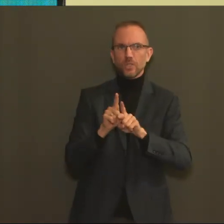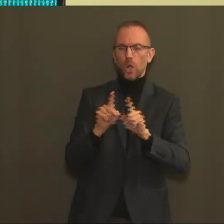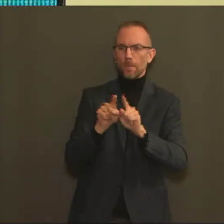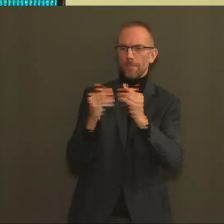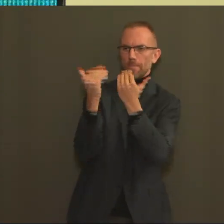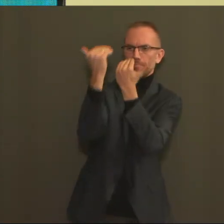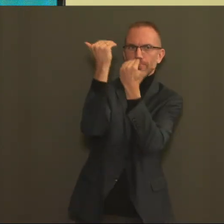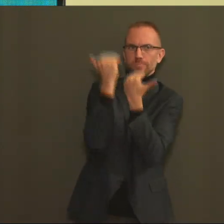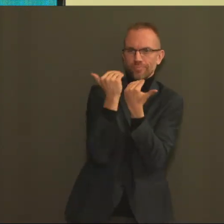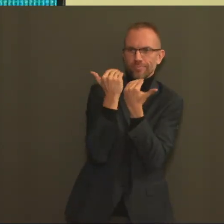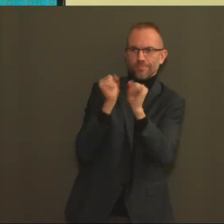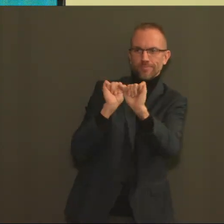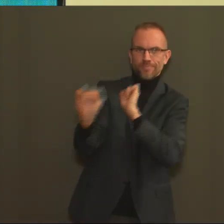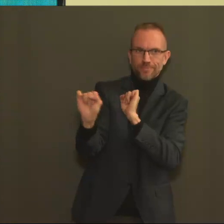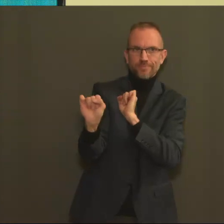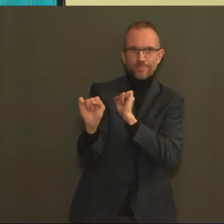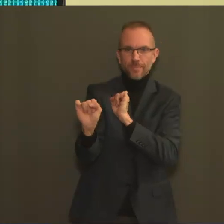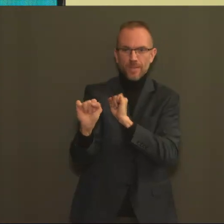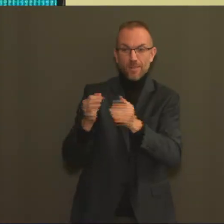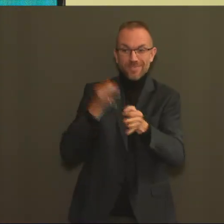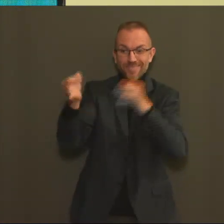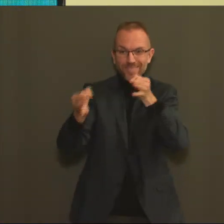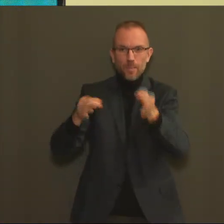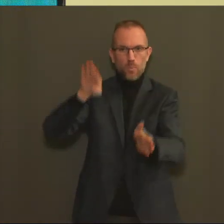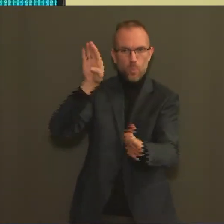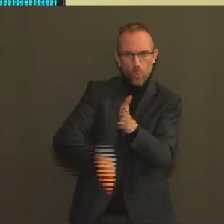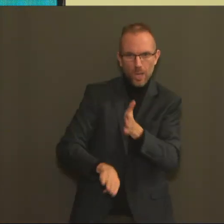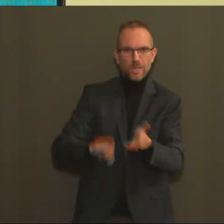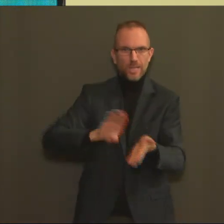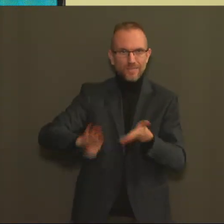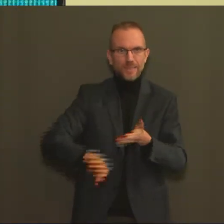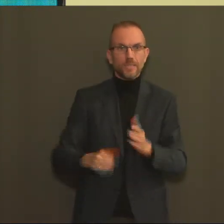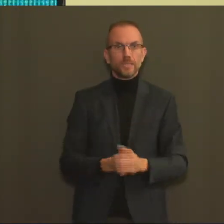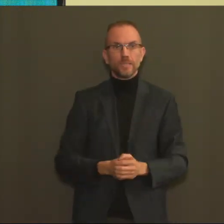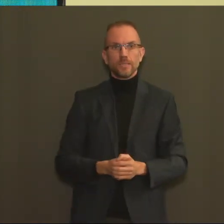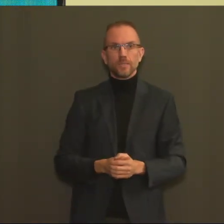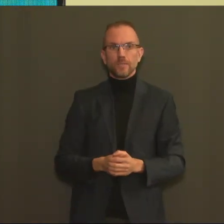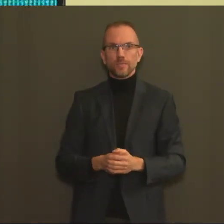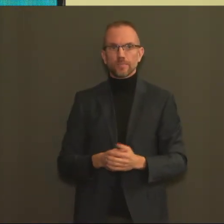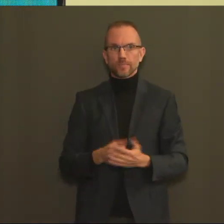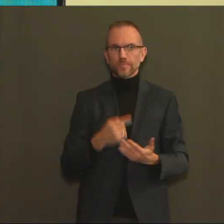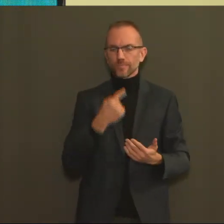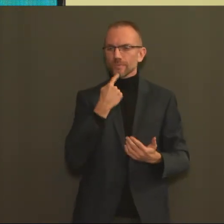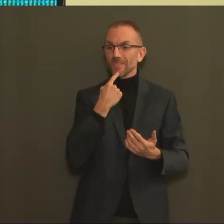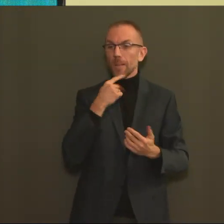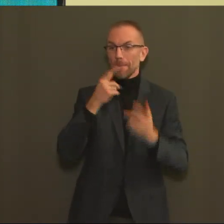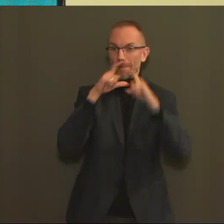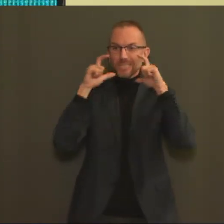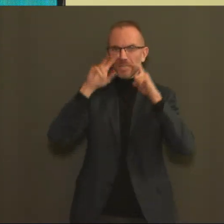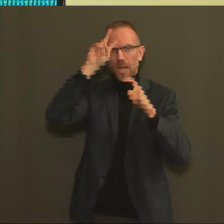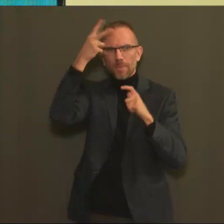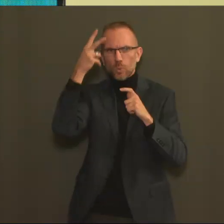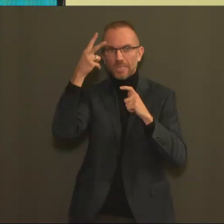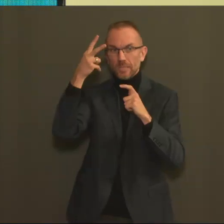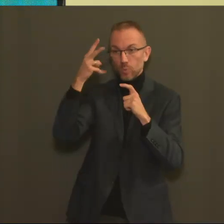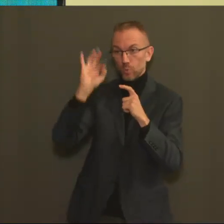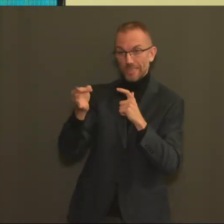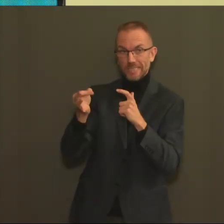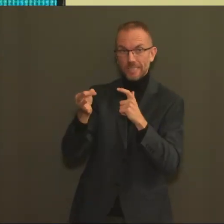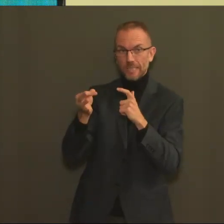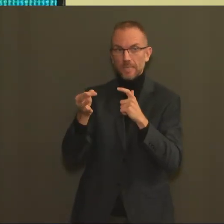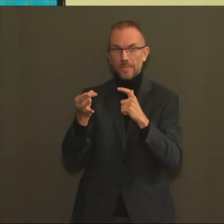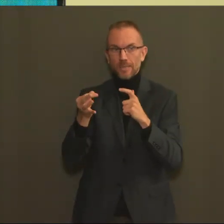masker brico plex aan mij troepen complex katholieke ik in school buiten manier evidente solitair haar daarna pas in via